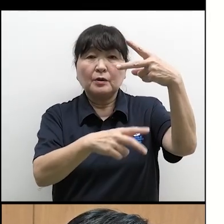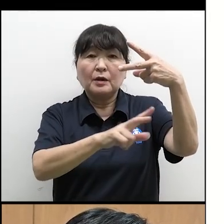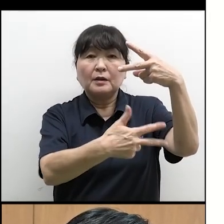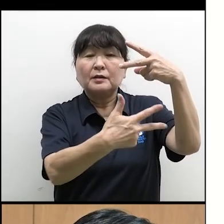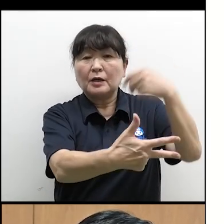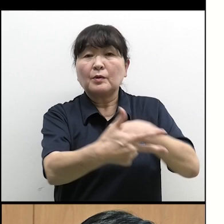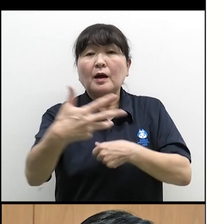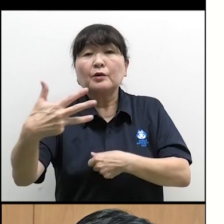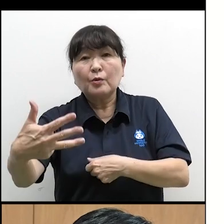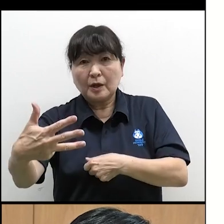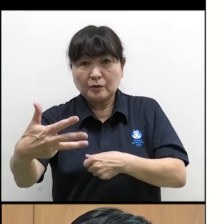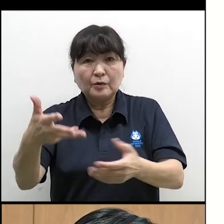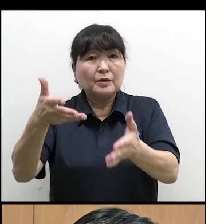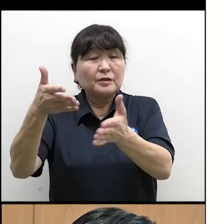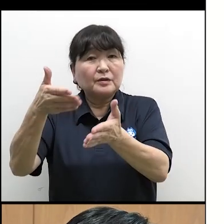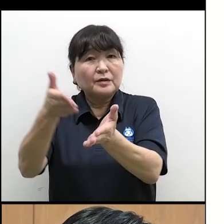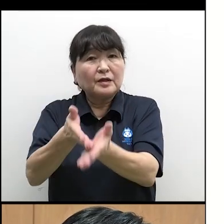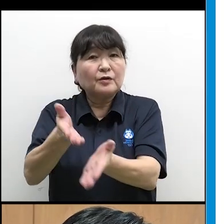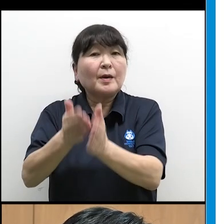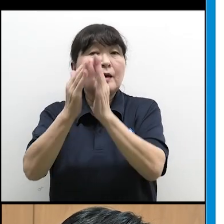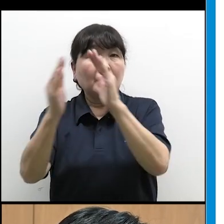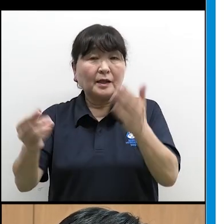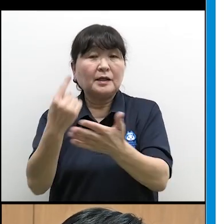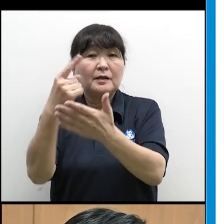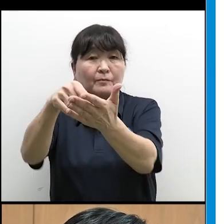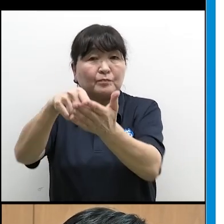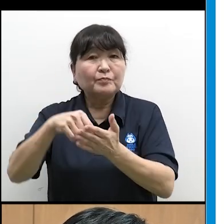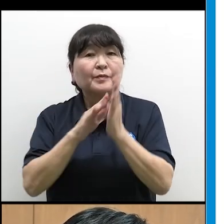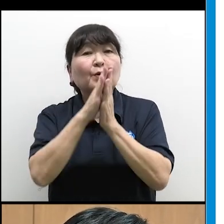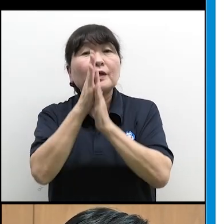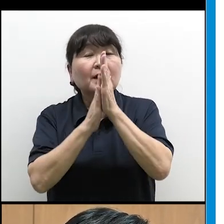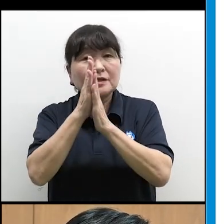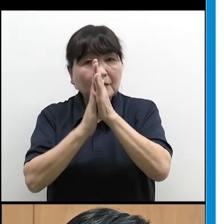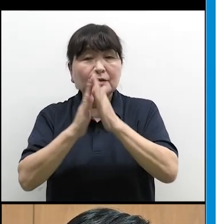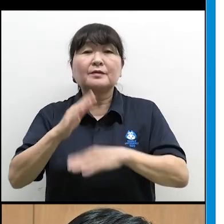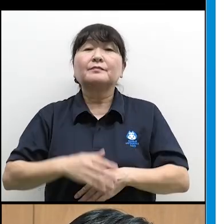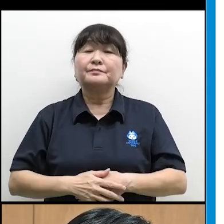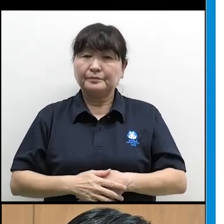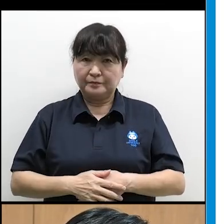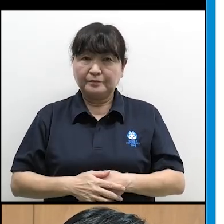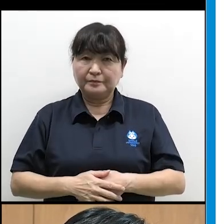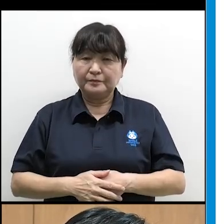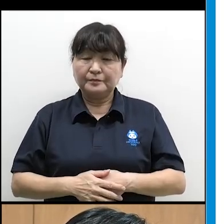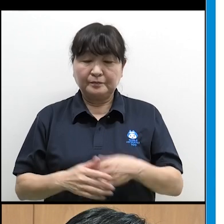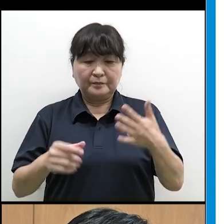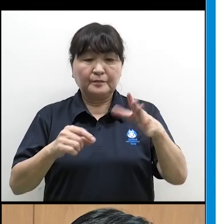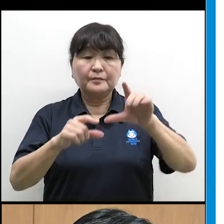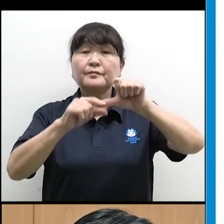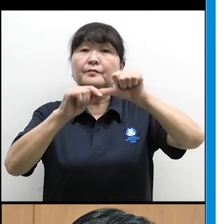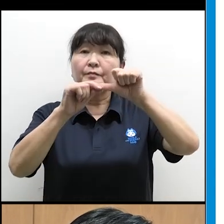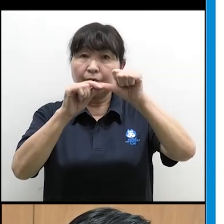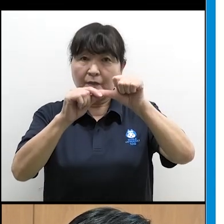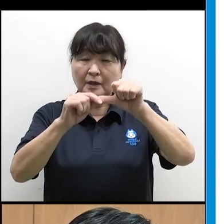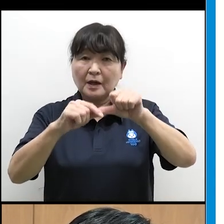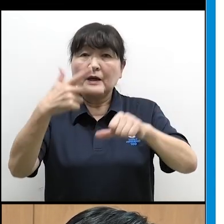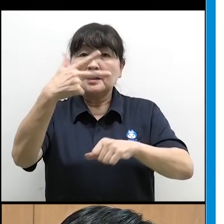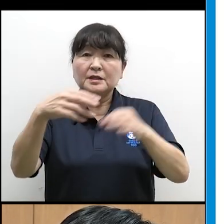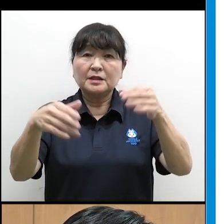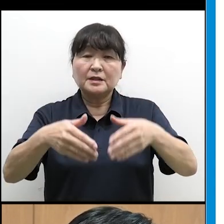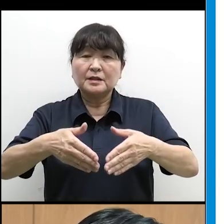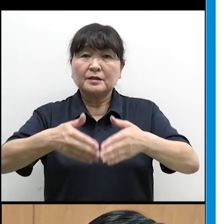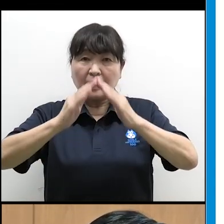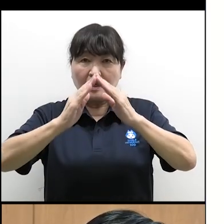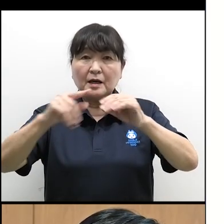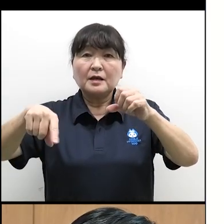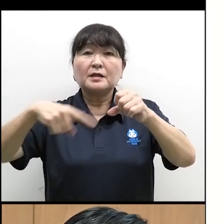参加を強くお勧めいたします。そして、発表事項5つ目、市政100周年記念のトークイベントの開催